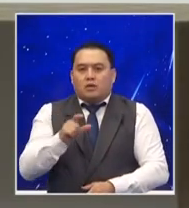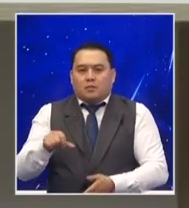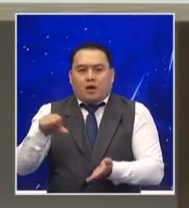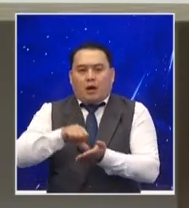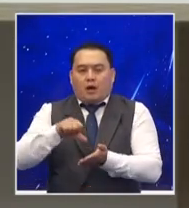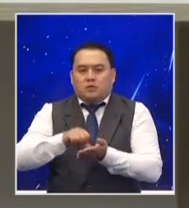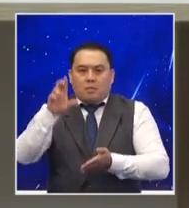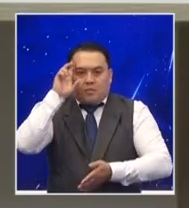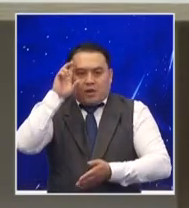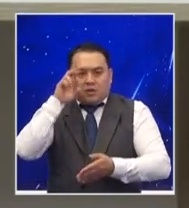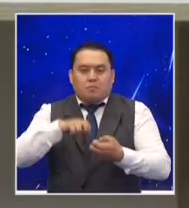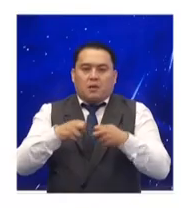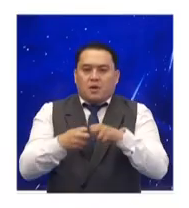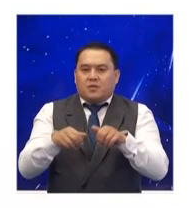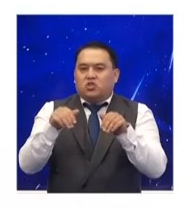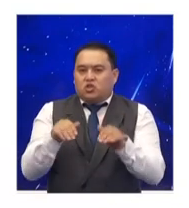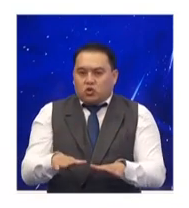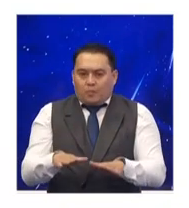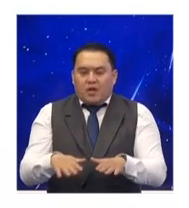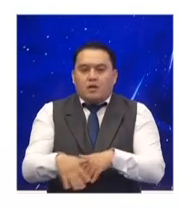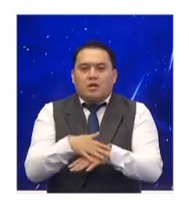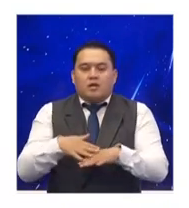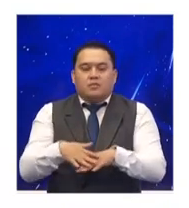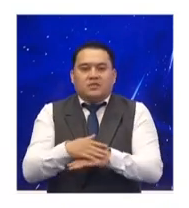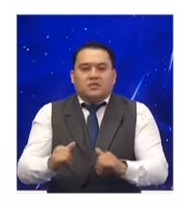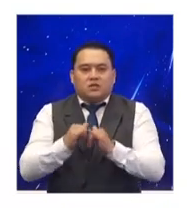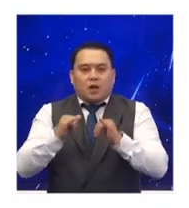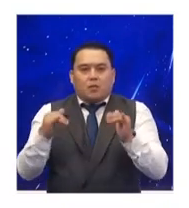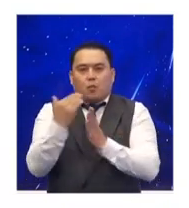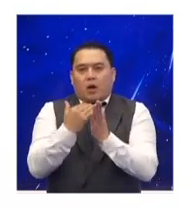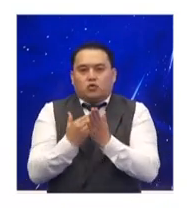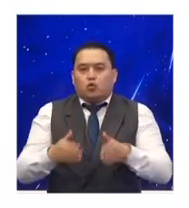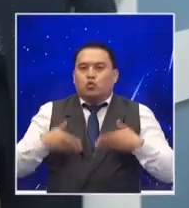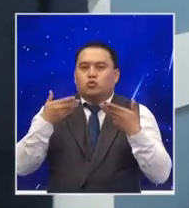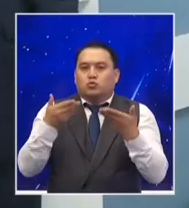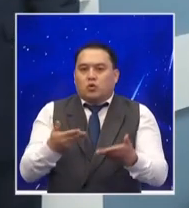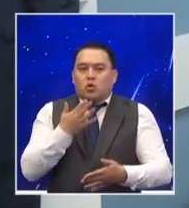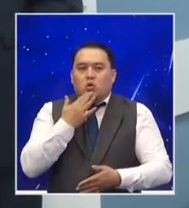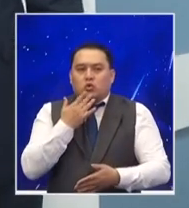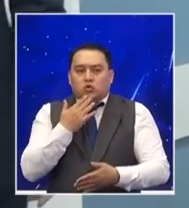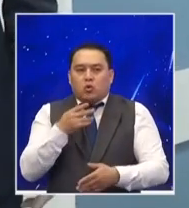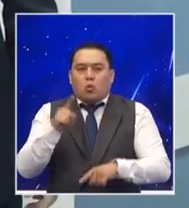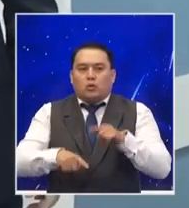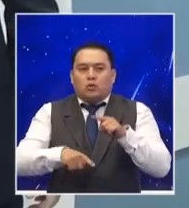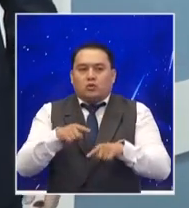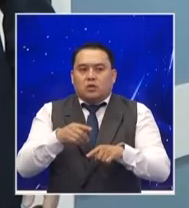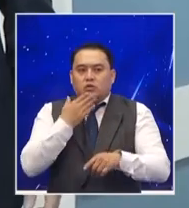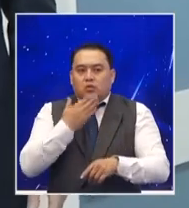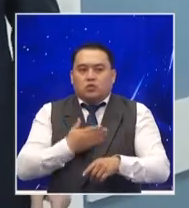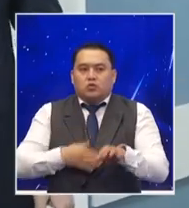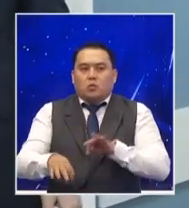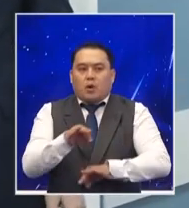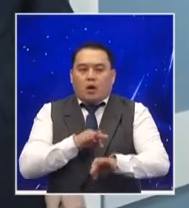астамы мемлекетіміздің өзекті мәселесін шешуге, еліміздің дамуына септесетін бағдарлама ұсынған. Ұлттық құндылықтар мен отансүйгіштікті арттыратын